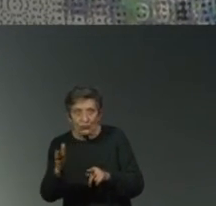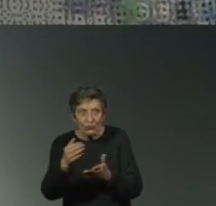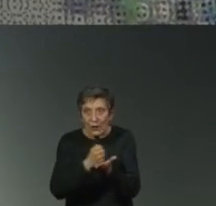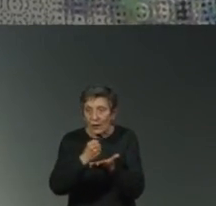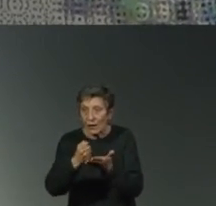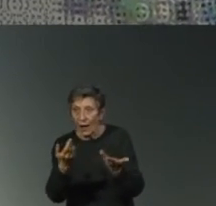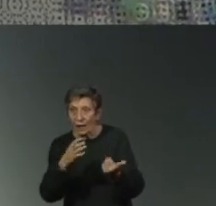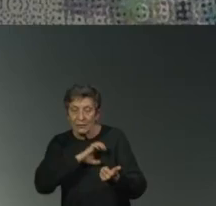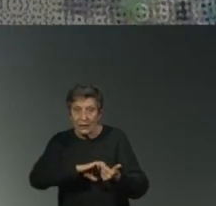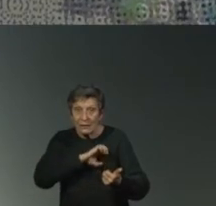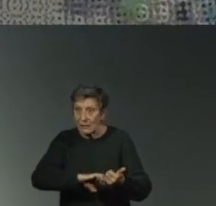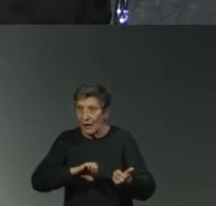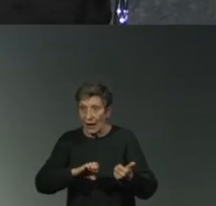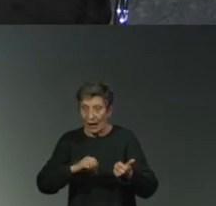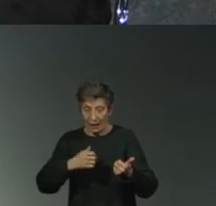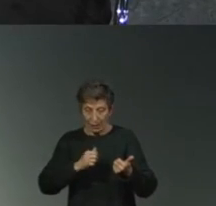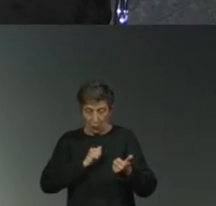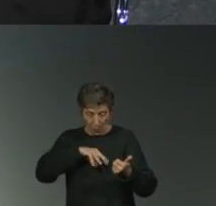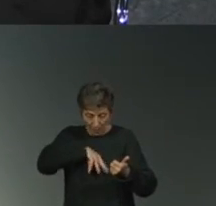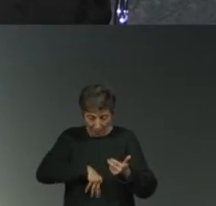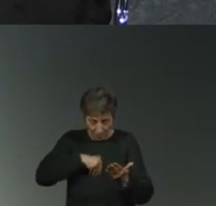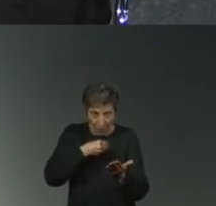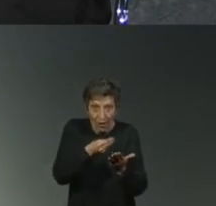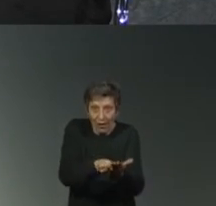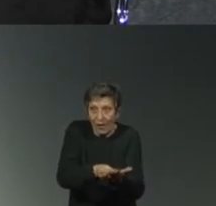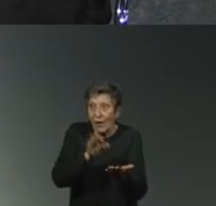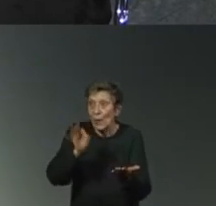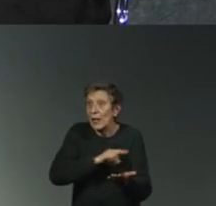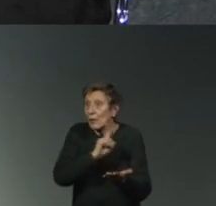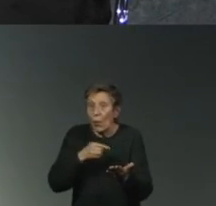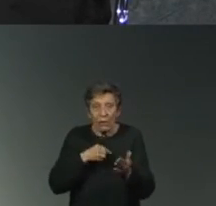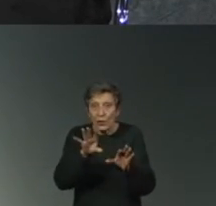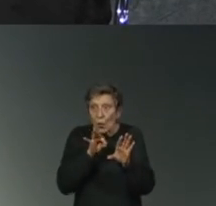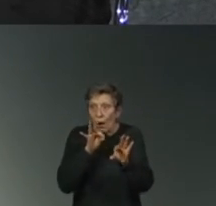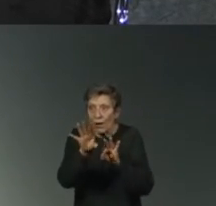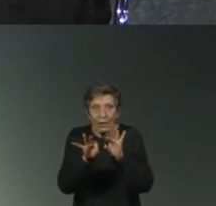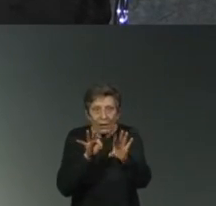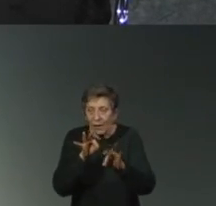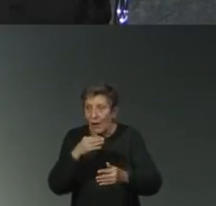d'y mettre de soi ou pas, de faire tous ces choix. Et